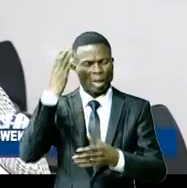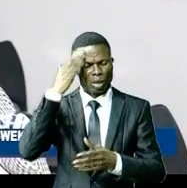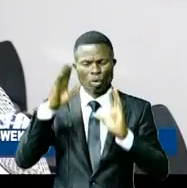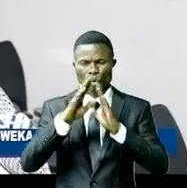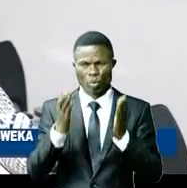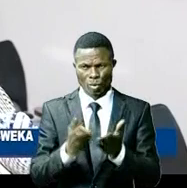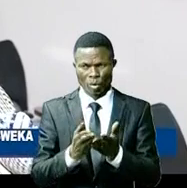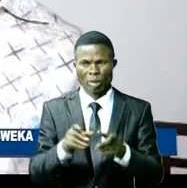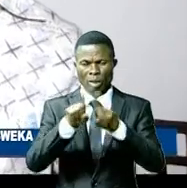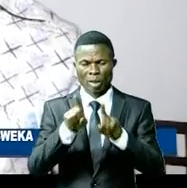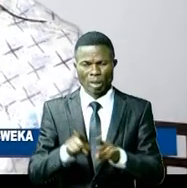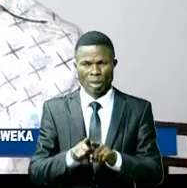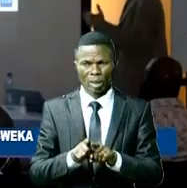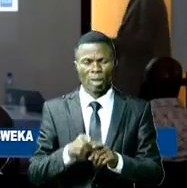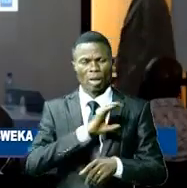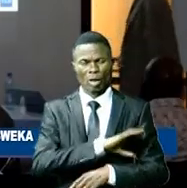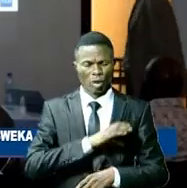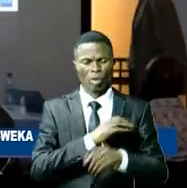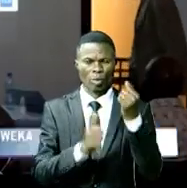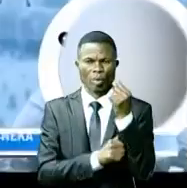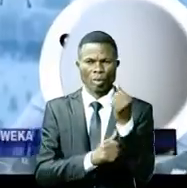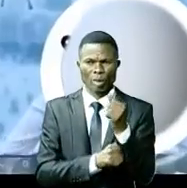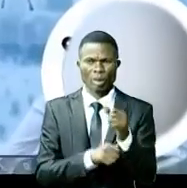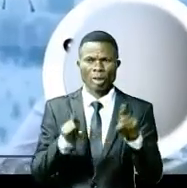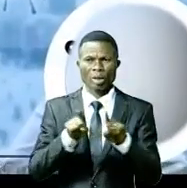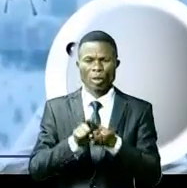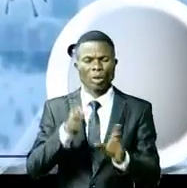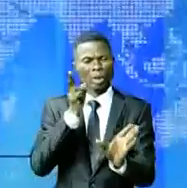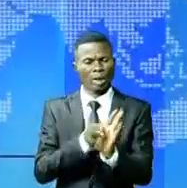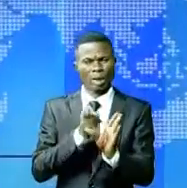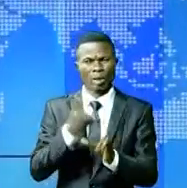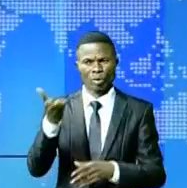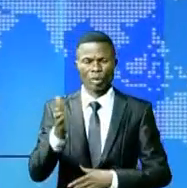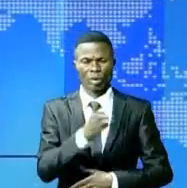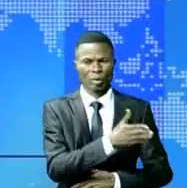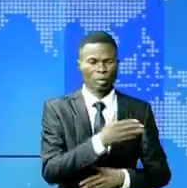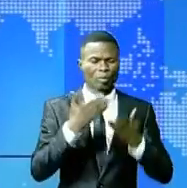compris celles relatives au comportement humain, à l'instar de la psychologie.